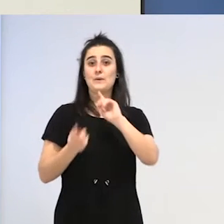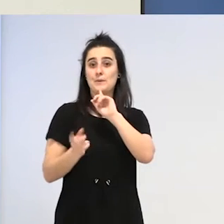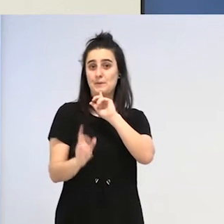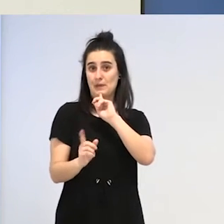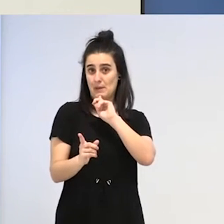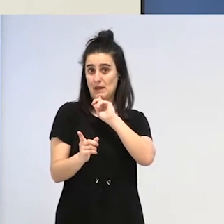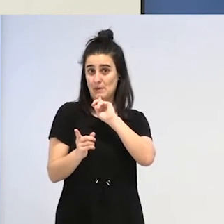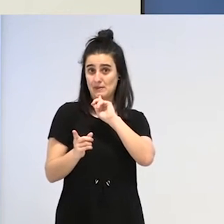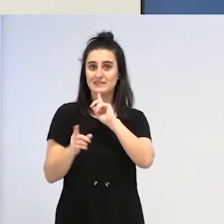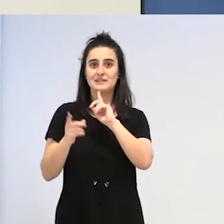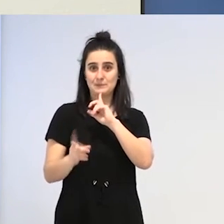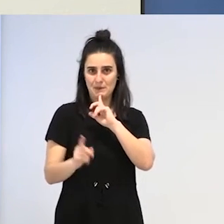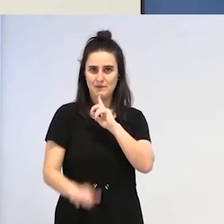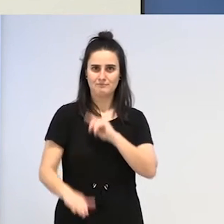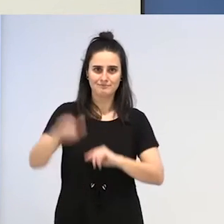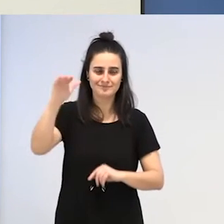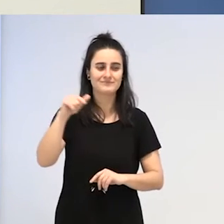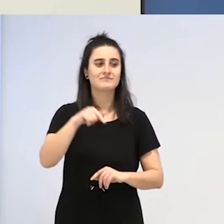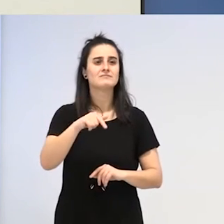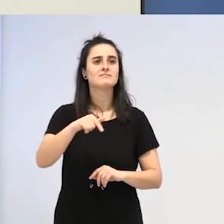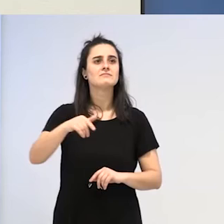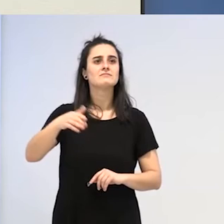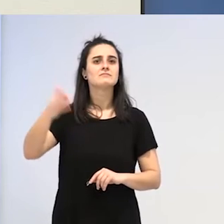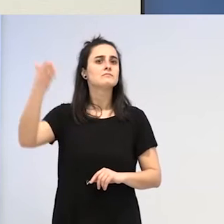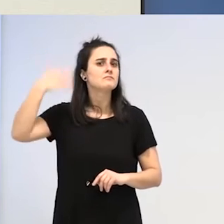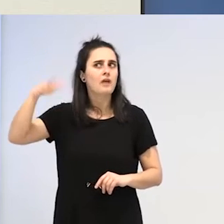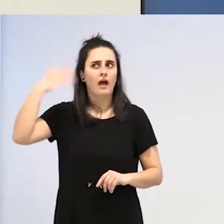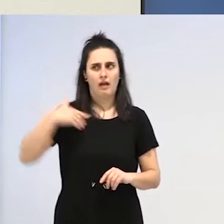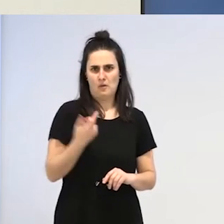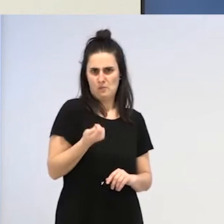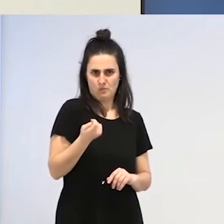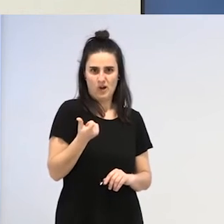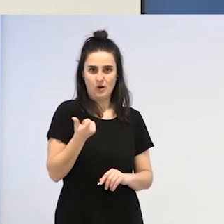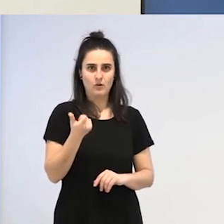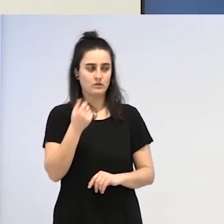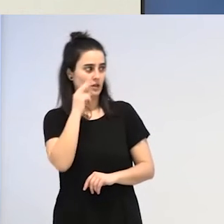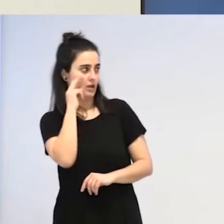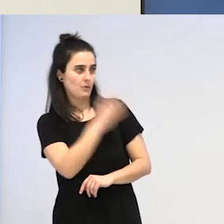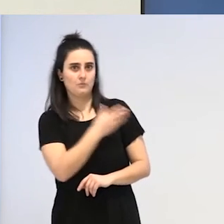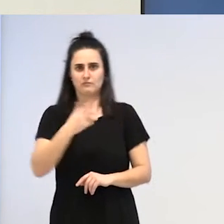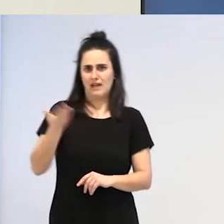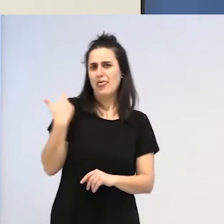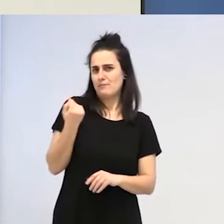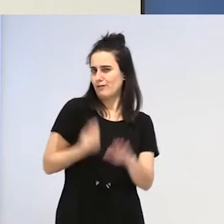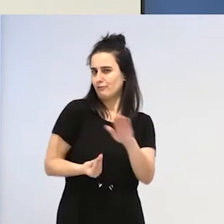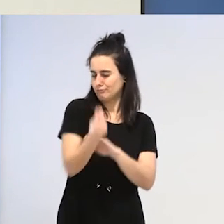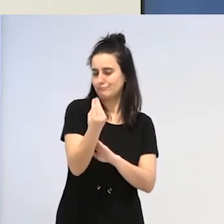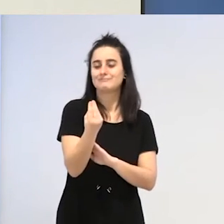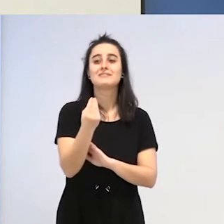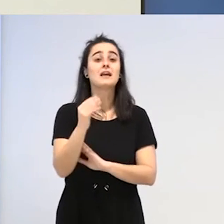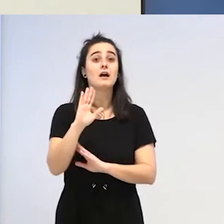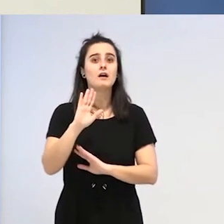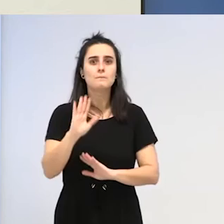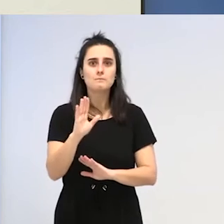Bilbon sortu zen, orain dela ez urte asko, biztan denez, baina urte